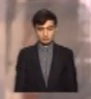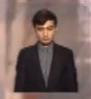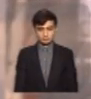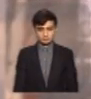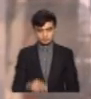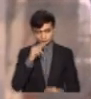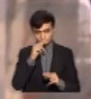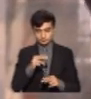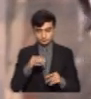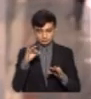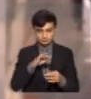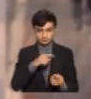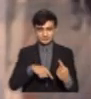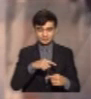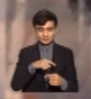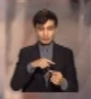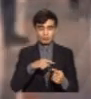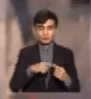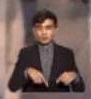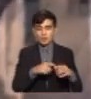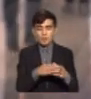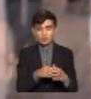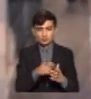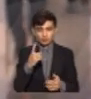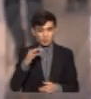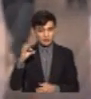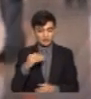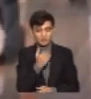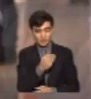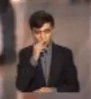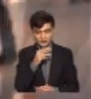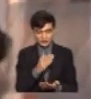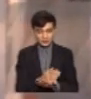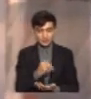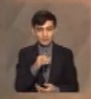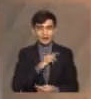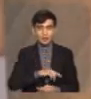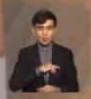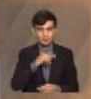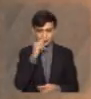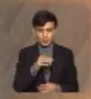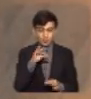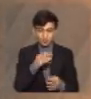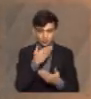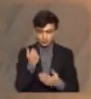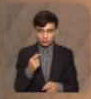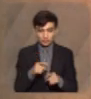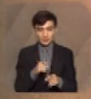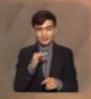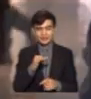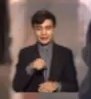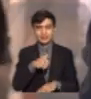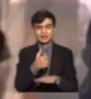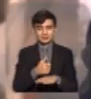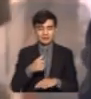Вина предприятия здесь 100%, так как здесь вины работников отсутствует. Со стороны